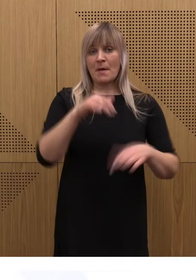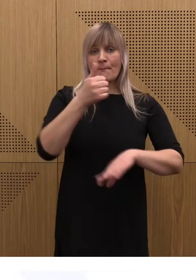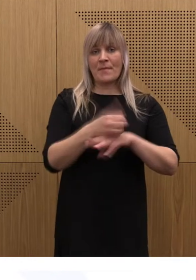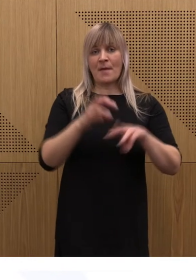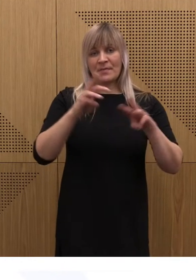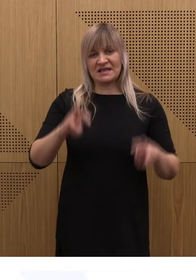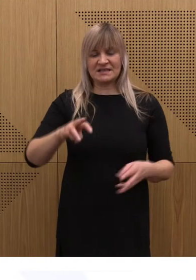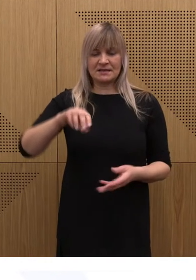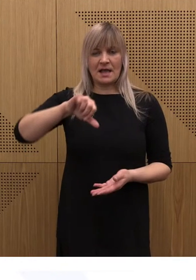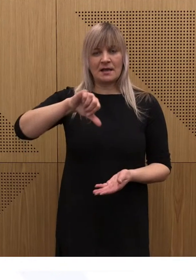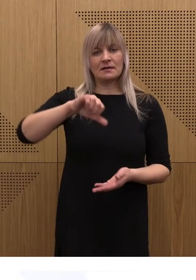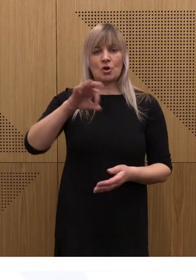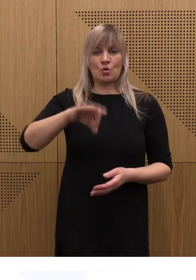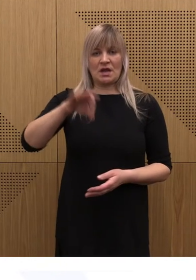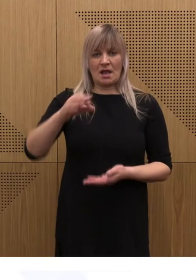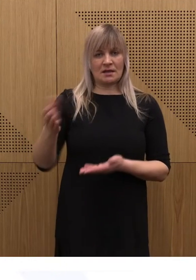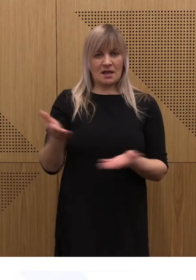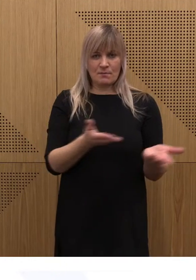peaminister Jüri Ratasele , palun .